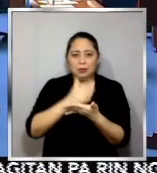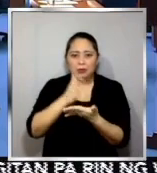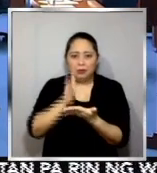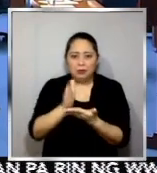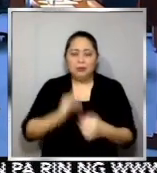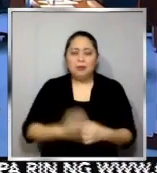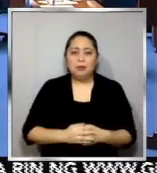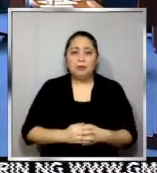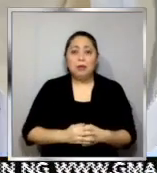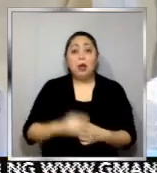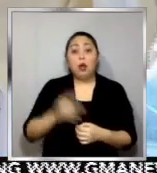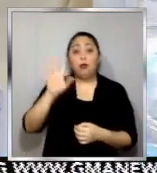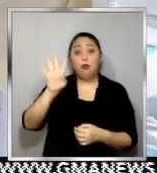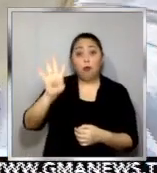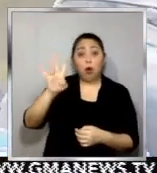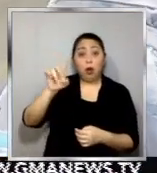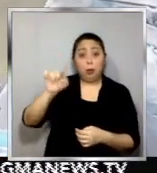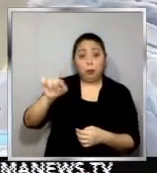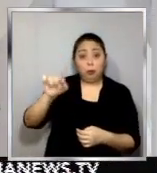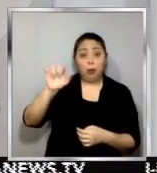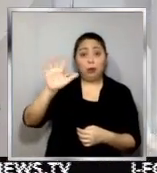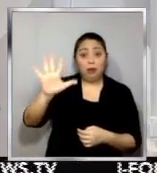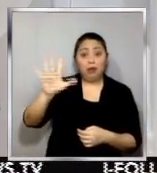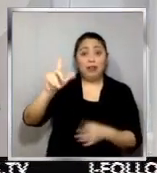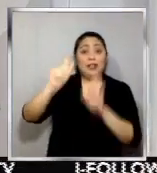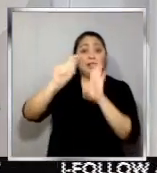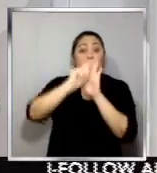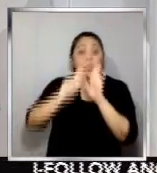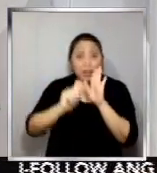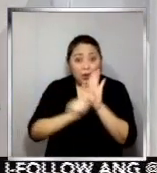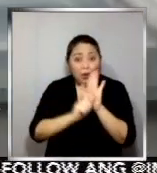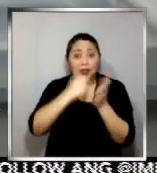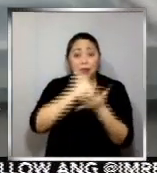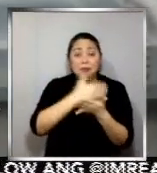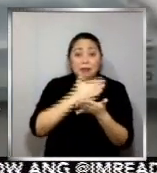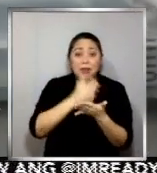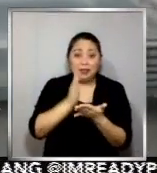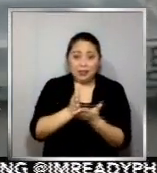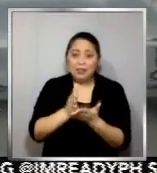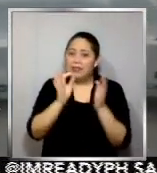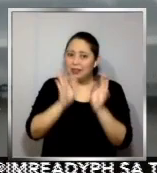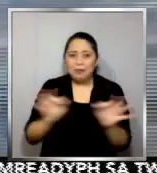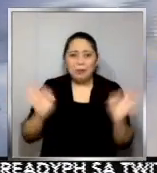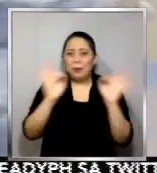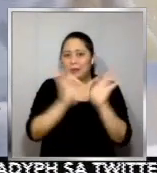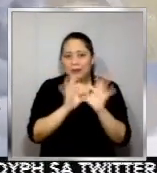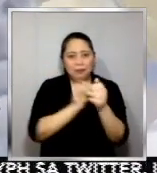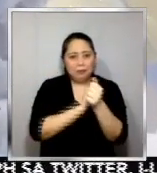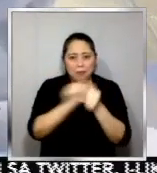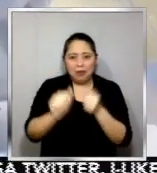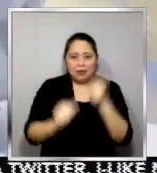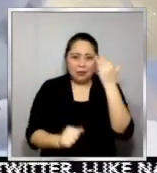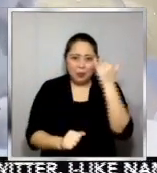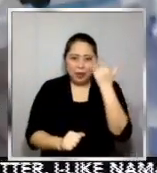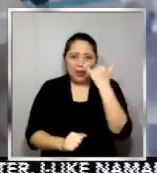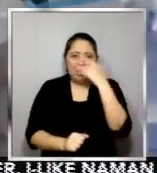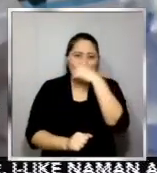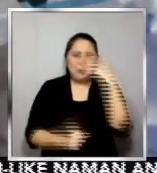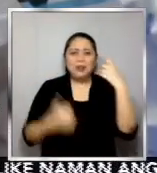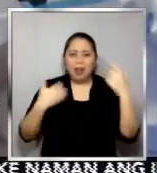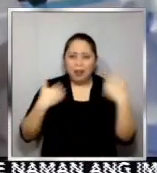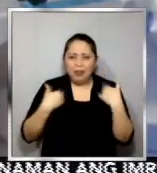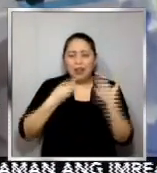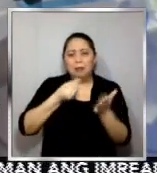proposed national budget dahil laman ito ang perang pantugon sa COVID-19 tulad ng pambili ng bakuna at perang pansagot sa mga mahihirap